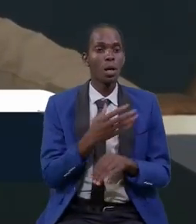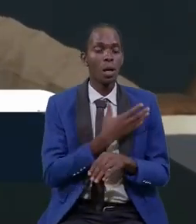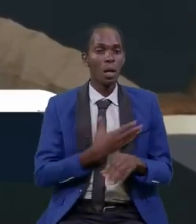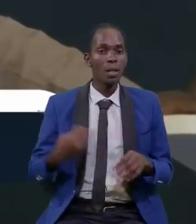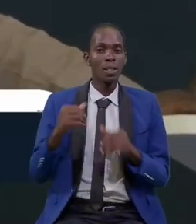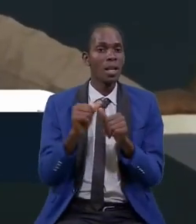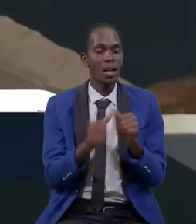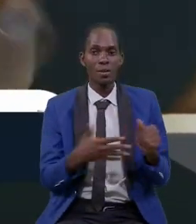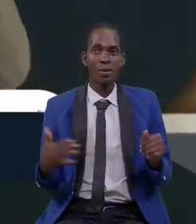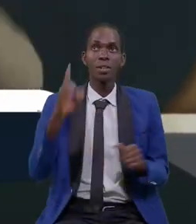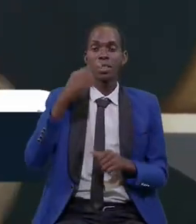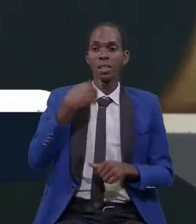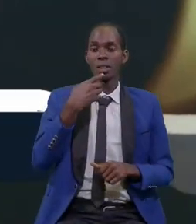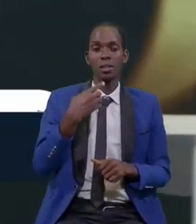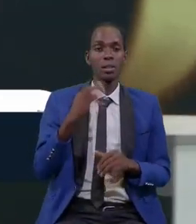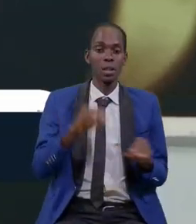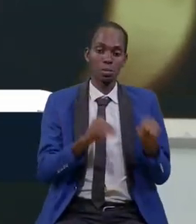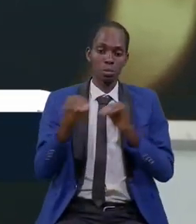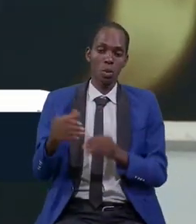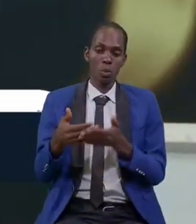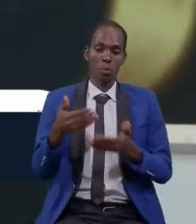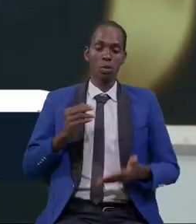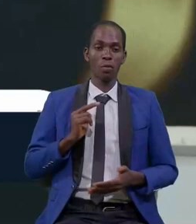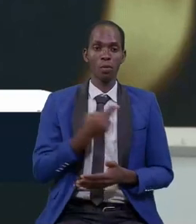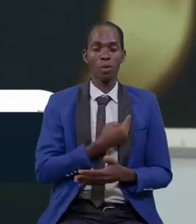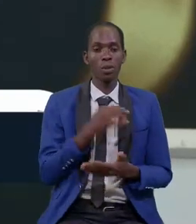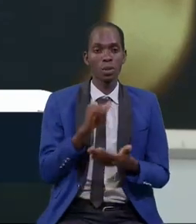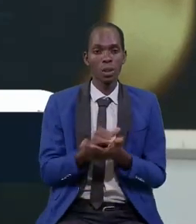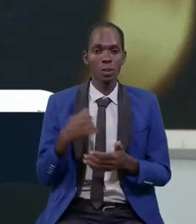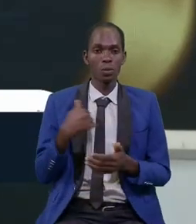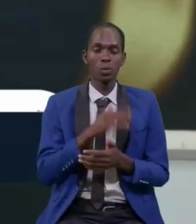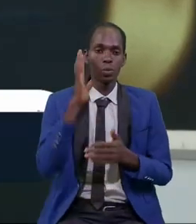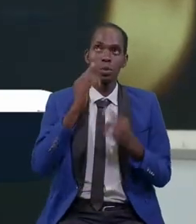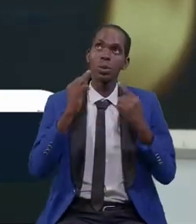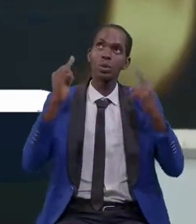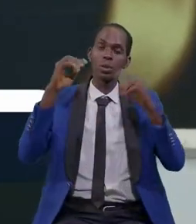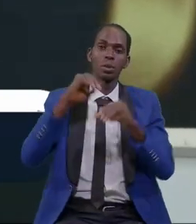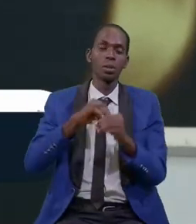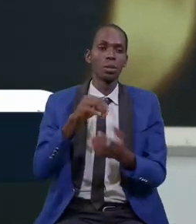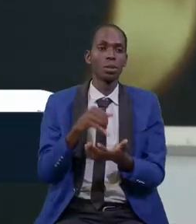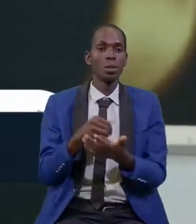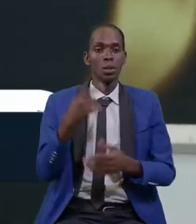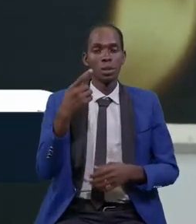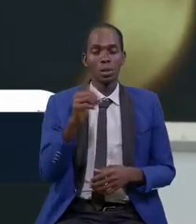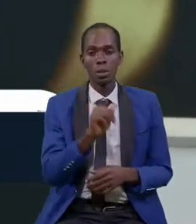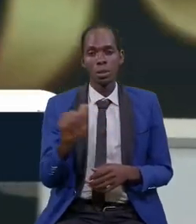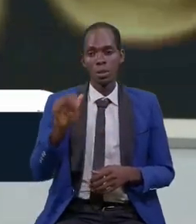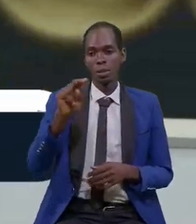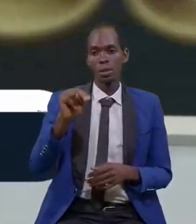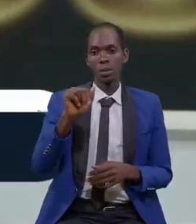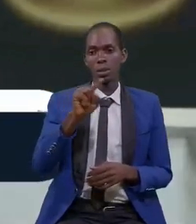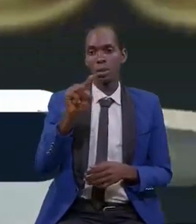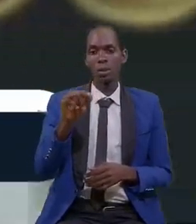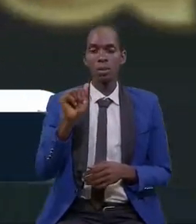ce qu'il a placé devant nous, pour que nous puissions l'exécuter. Le Nazaréen, notre sauveur, le Nazaréen,